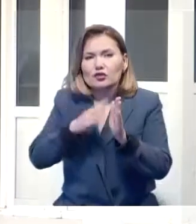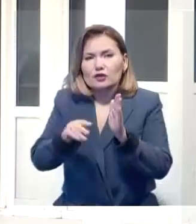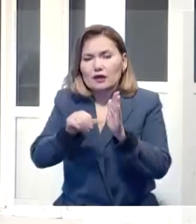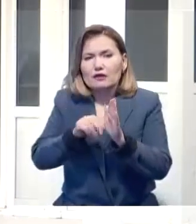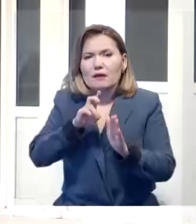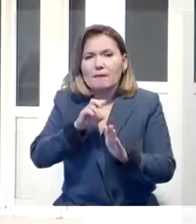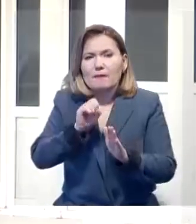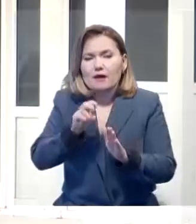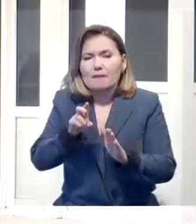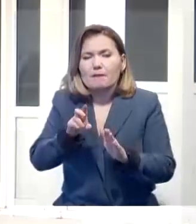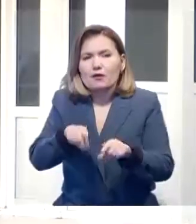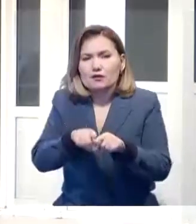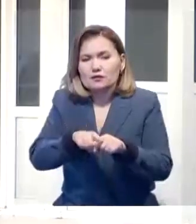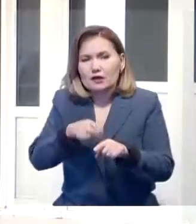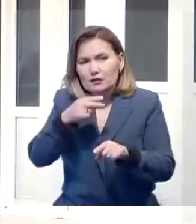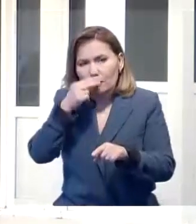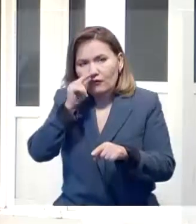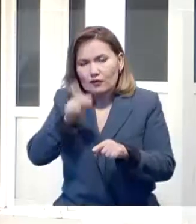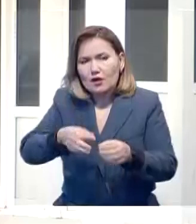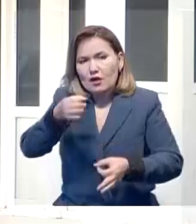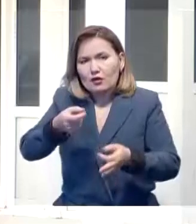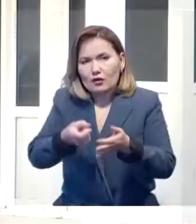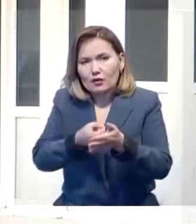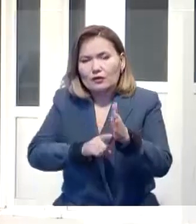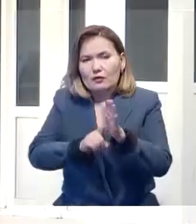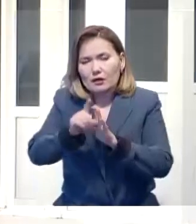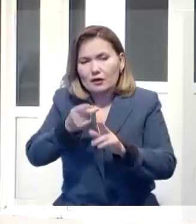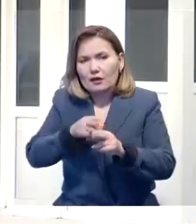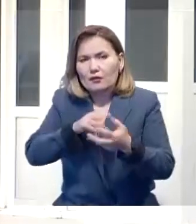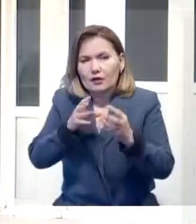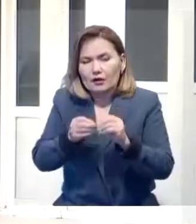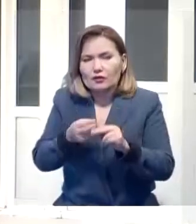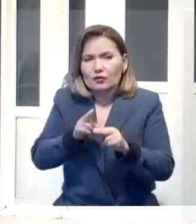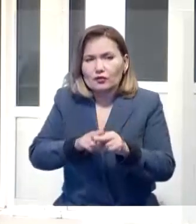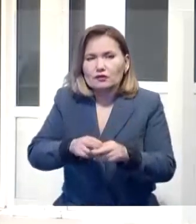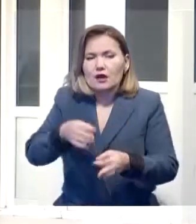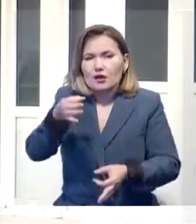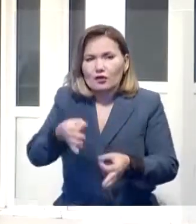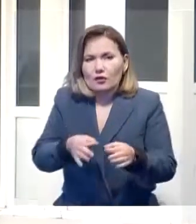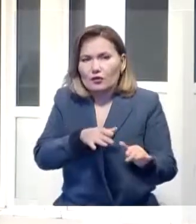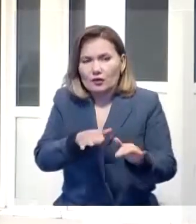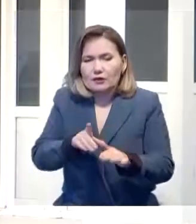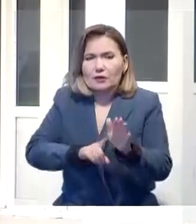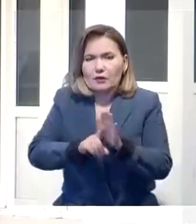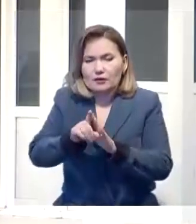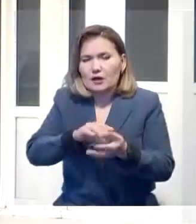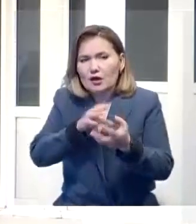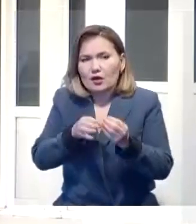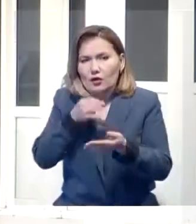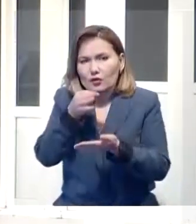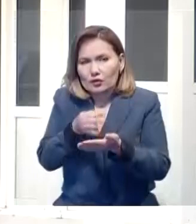бойынша қылмыстық іс қозғалды. Осы оқиға бойынша бұнымен қатар сараптамалар тағайындалды. Керек сараптамалар мен сараптама